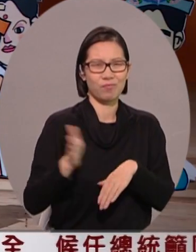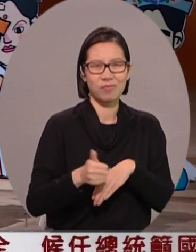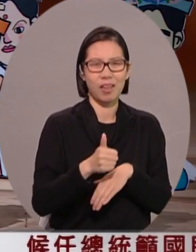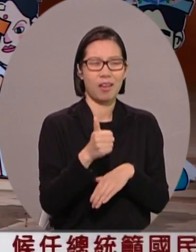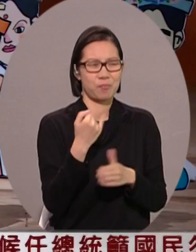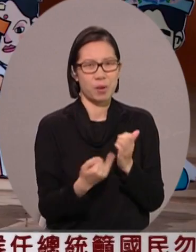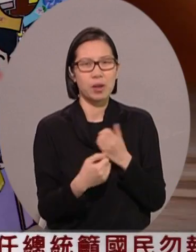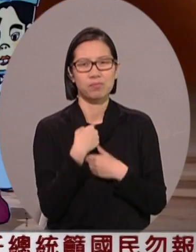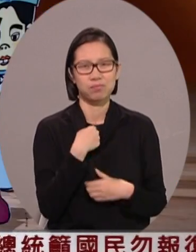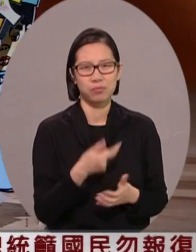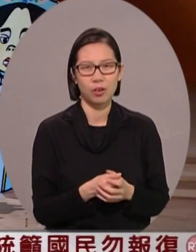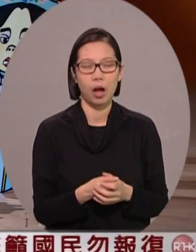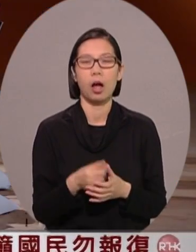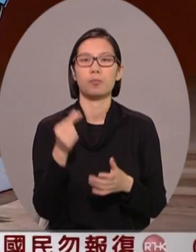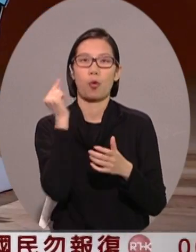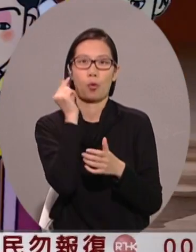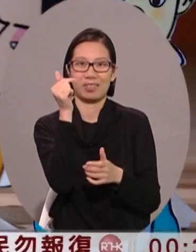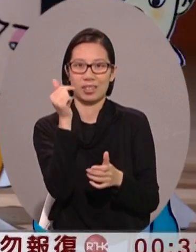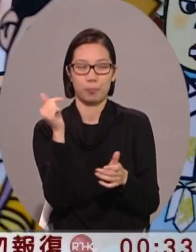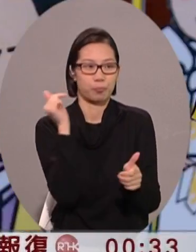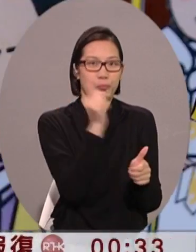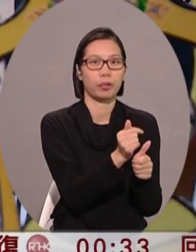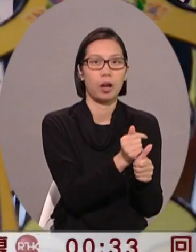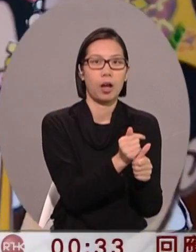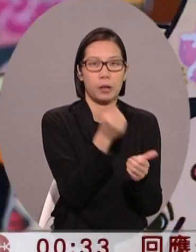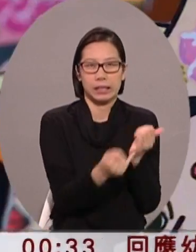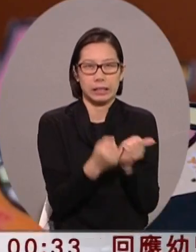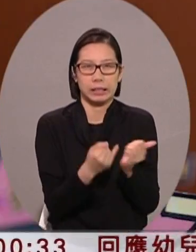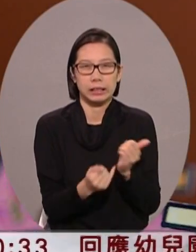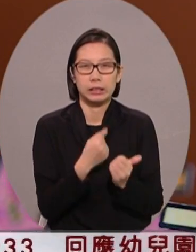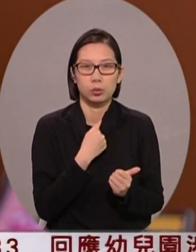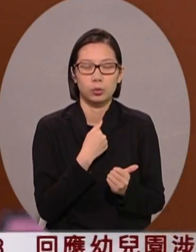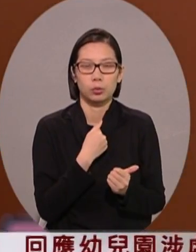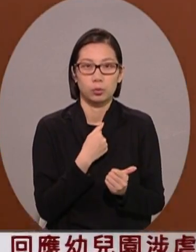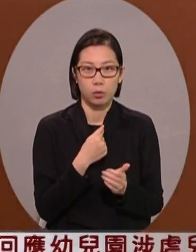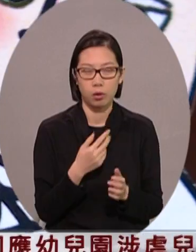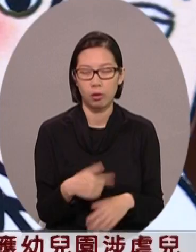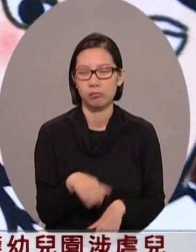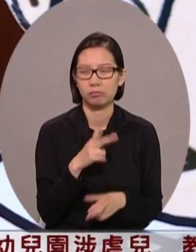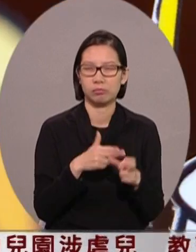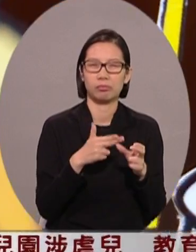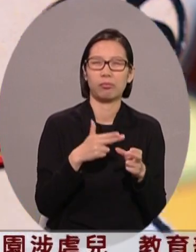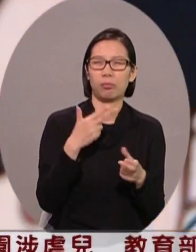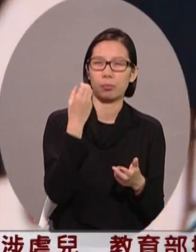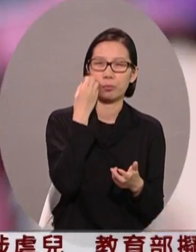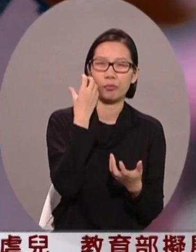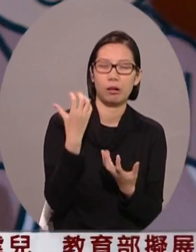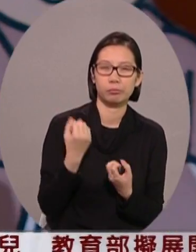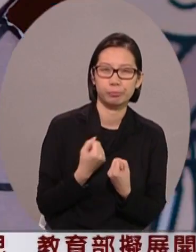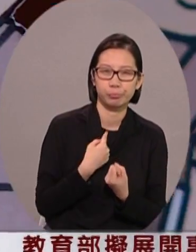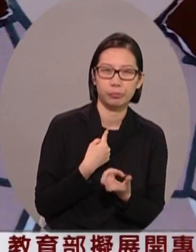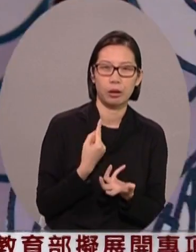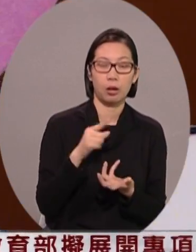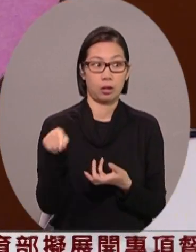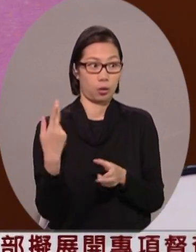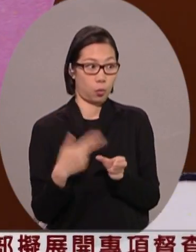后啊？于是送了10个女人俾佢，要佢生多啲仔。鸠摩罗什好无奈咁接受。其他和